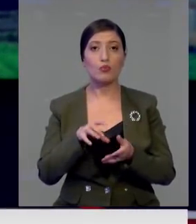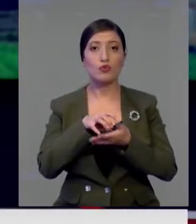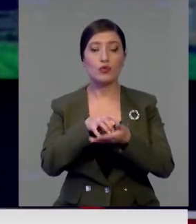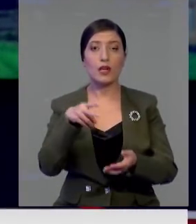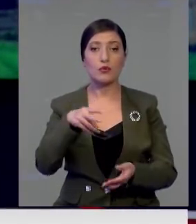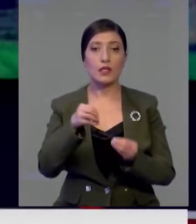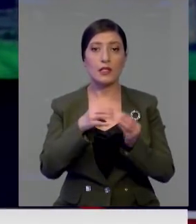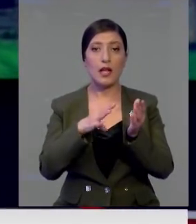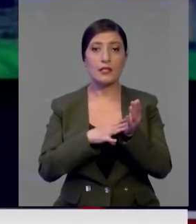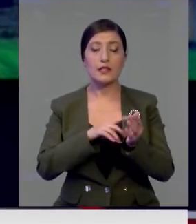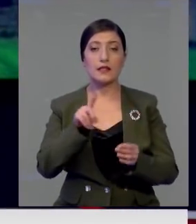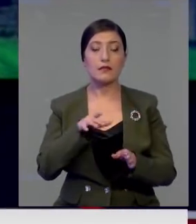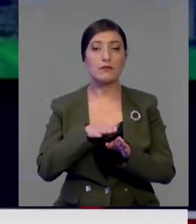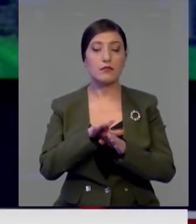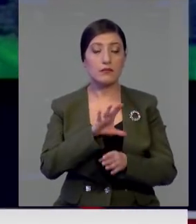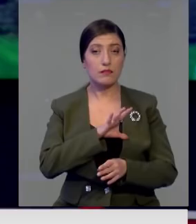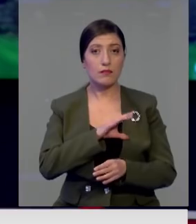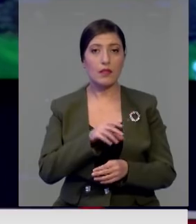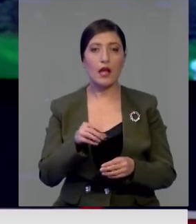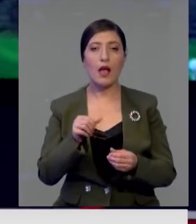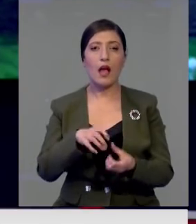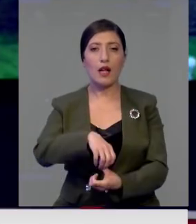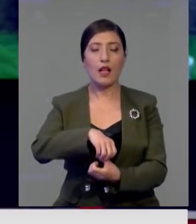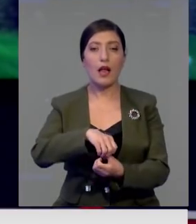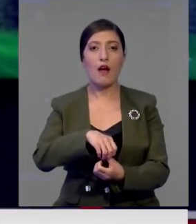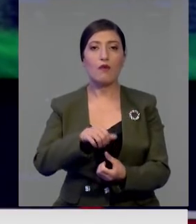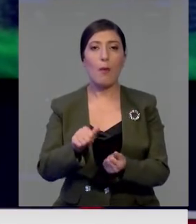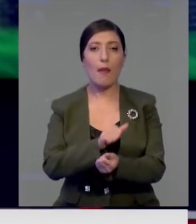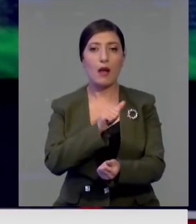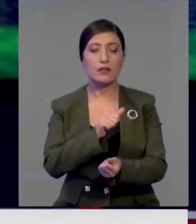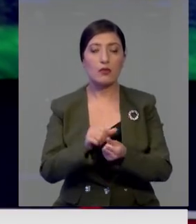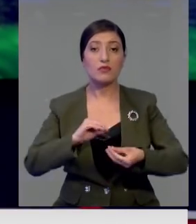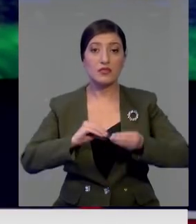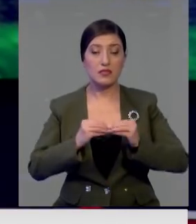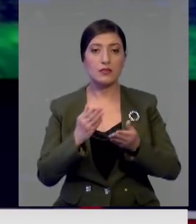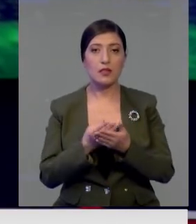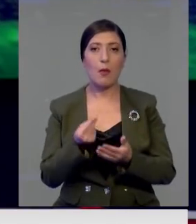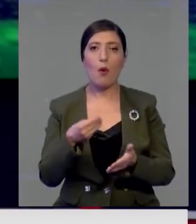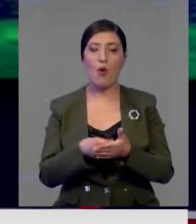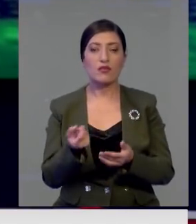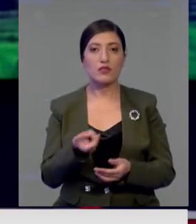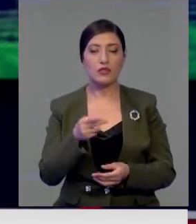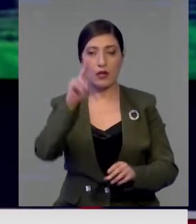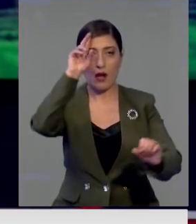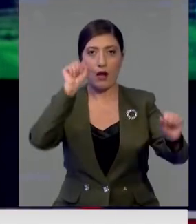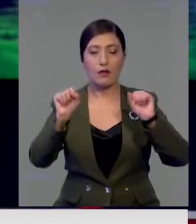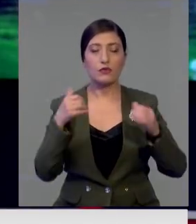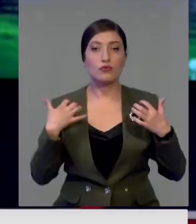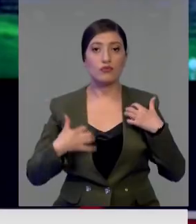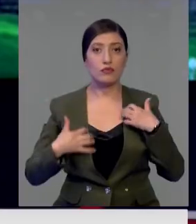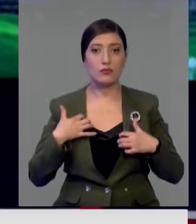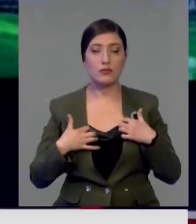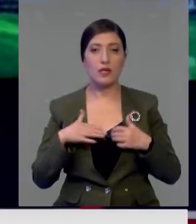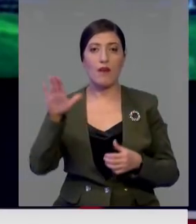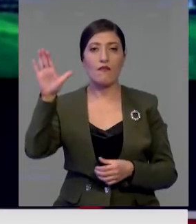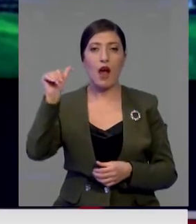է թերակատարվի։ Գլխավոր ֆինանսական փաստաթուղթը ճաքեր է տվել, փողի քչություն կա։ Կառավարությունը հապշտապ կարգով խորհրդարան է մտցրել